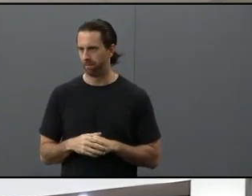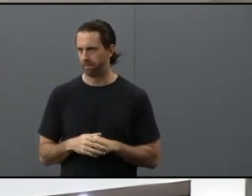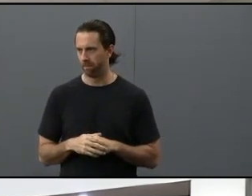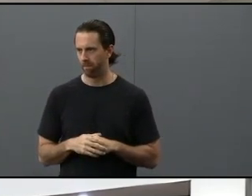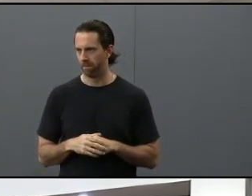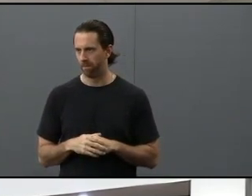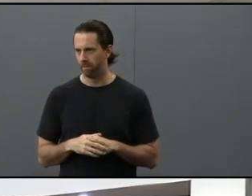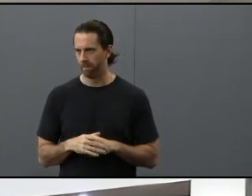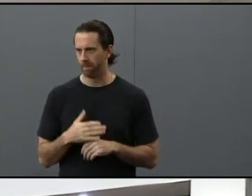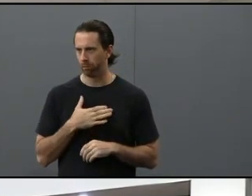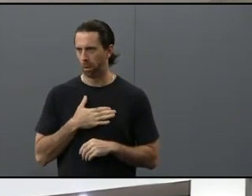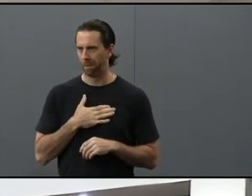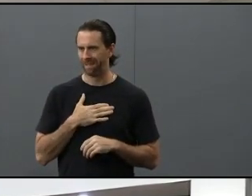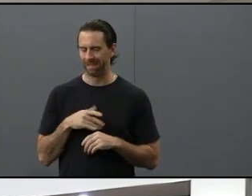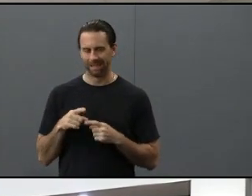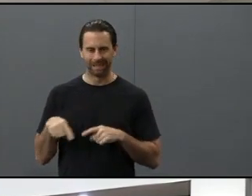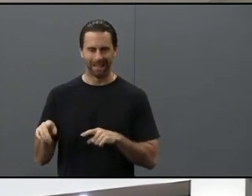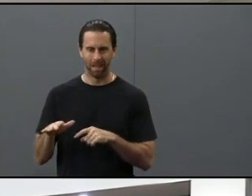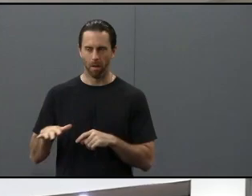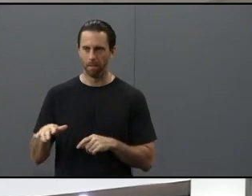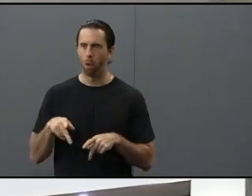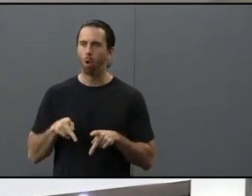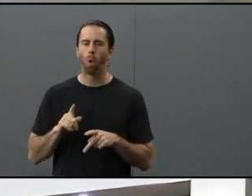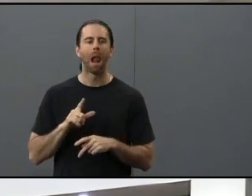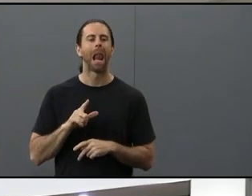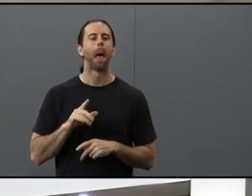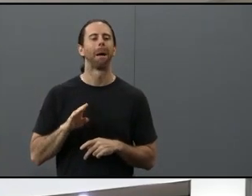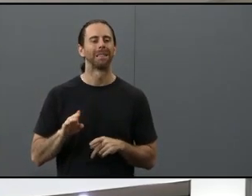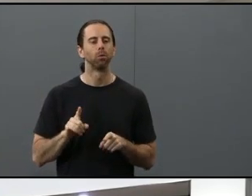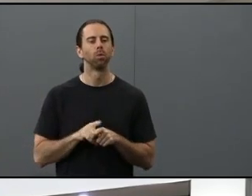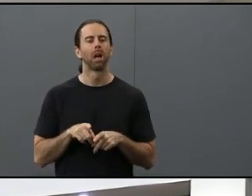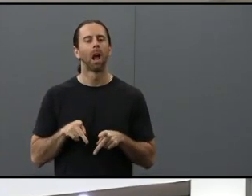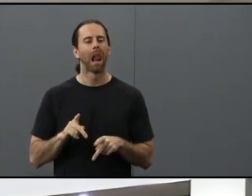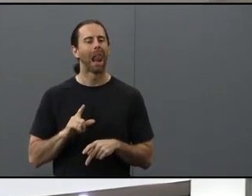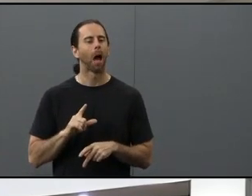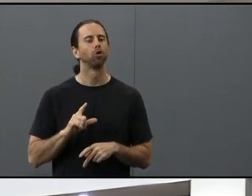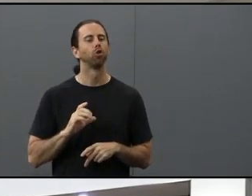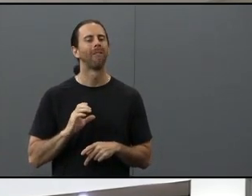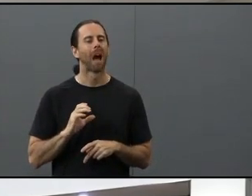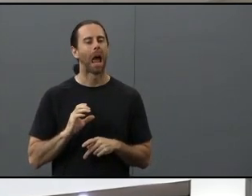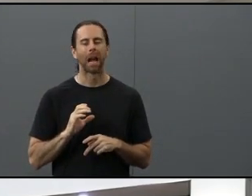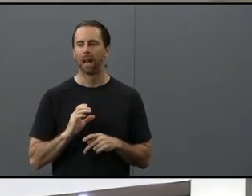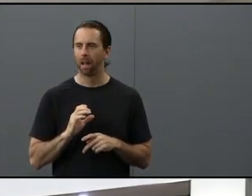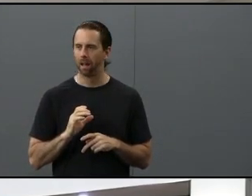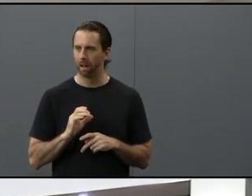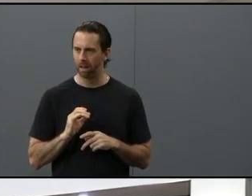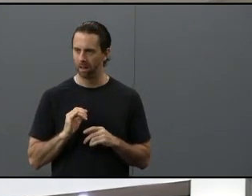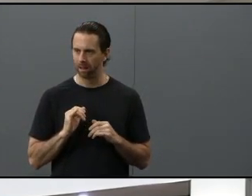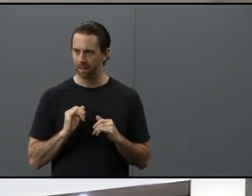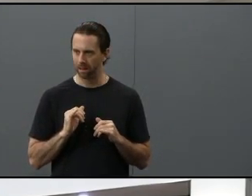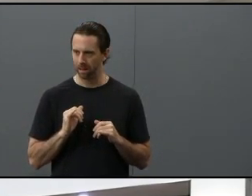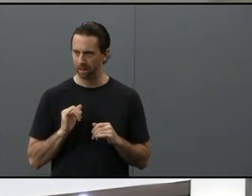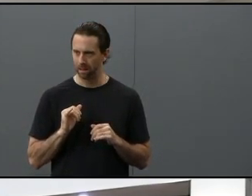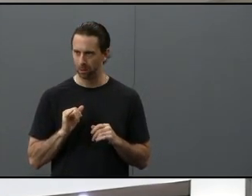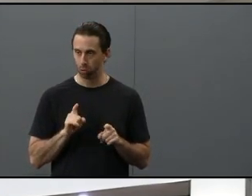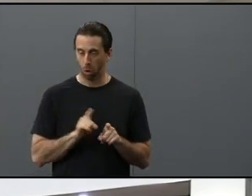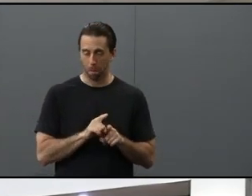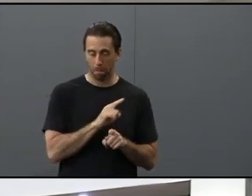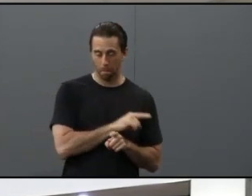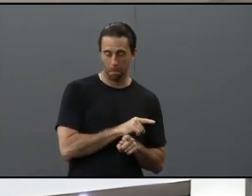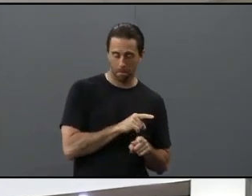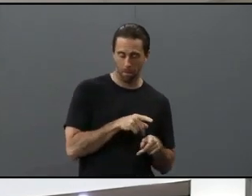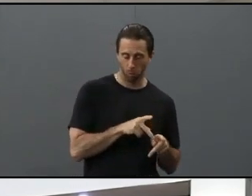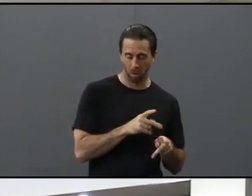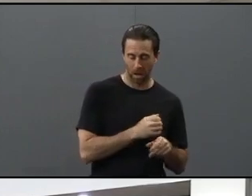j'apprécie le secteur la rue Labadie et la rue l'archevque c'est le même phénomène que gagner c'est un dossier que je vous ai